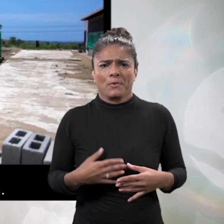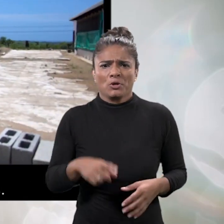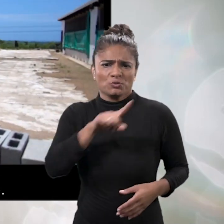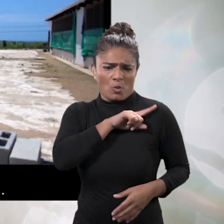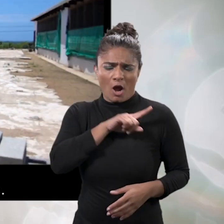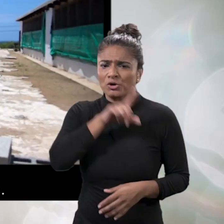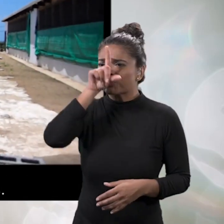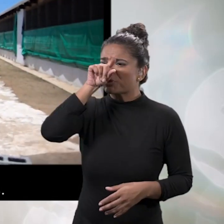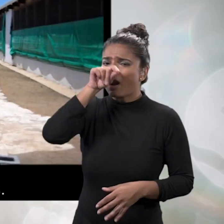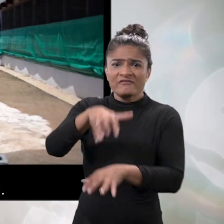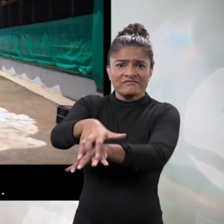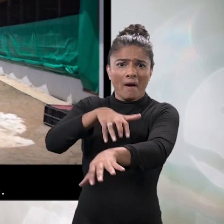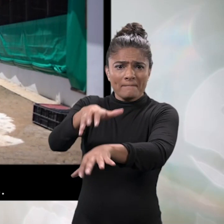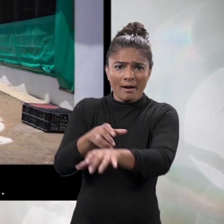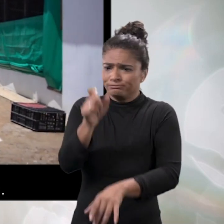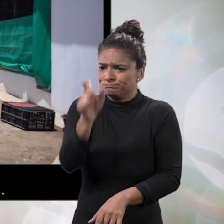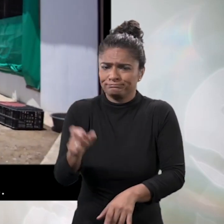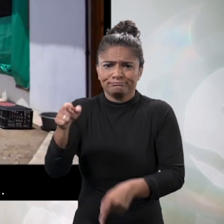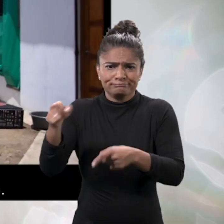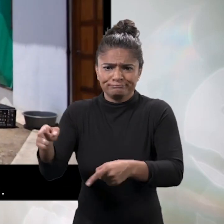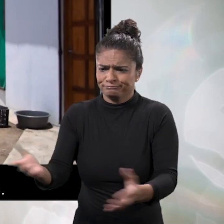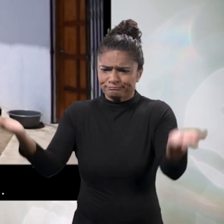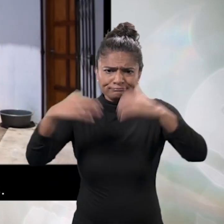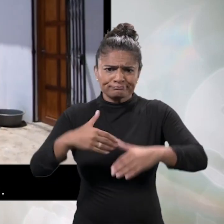kuba nendawo